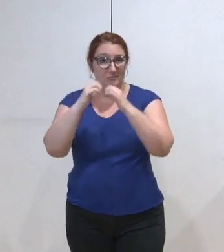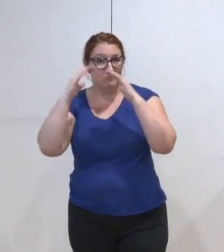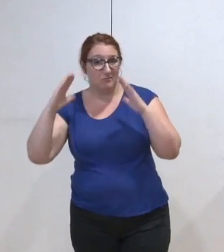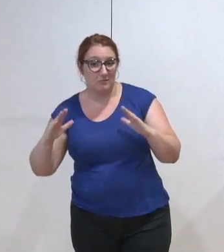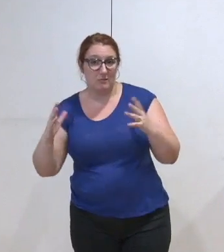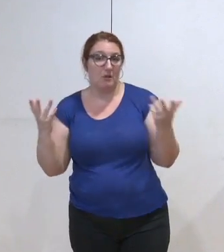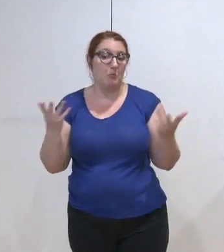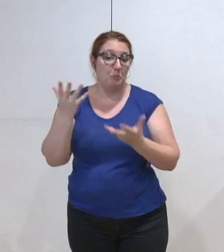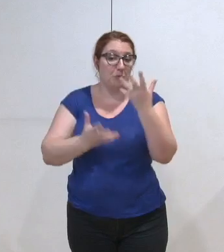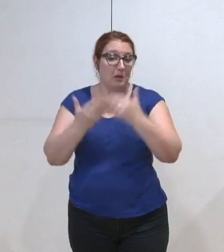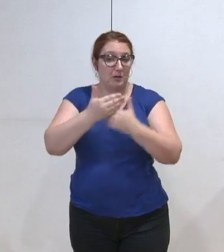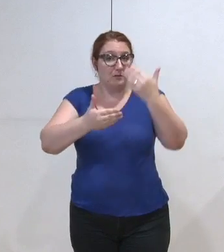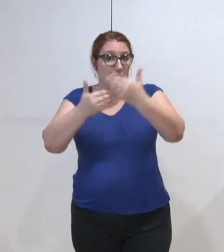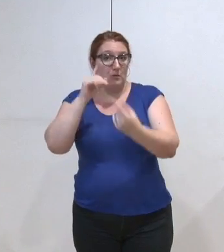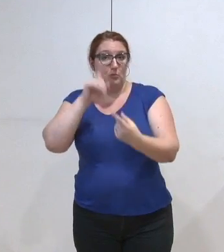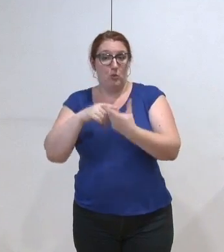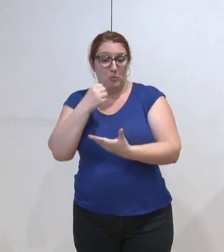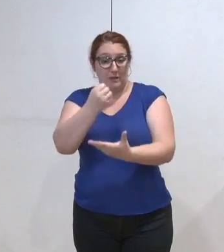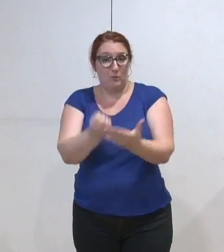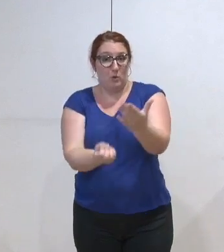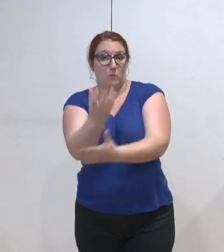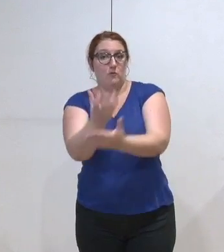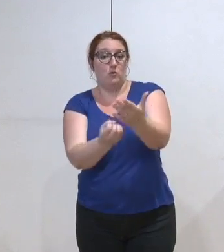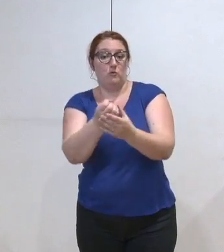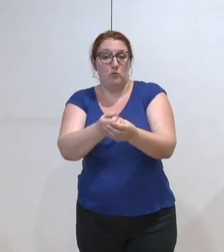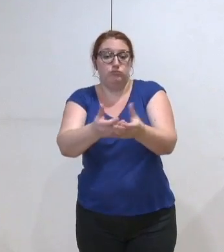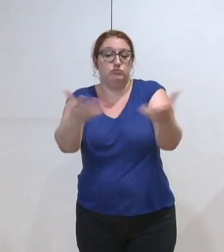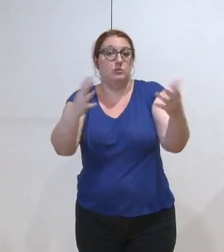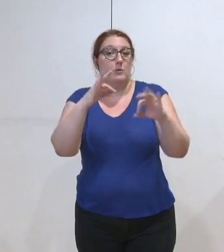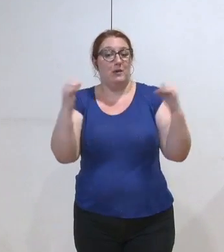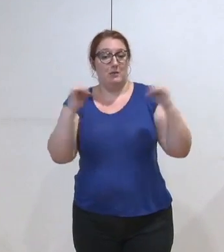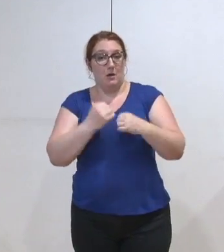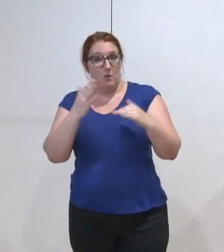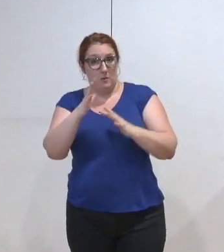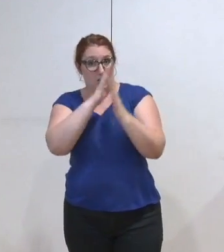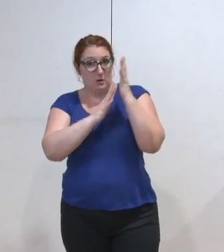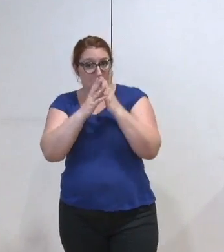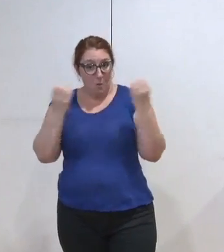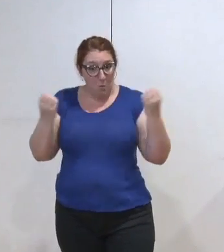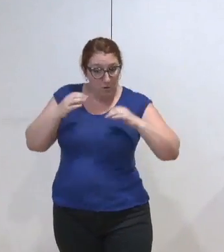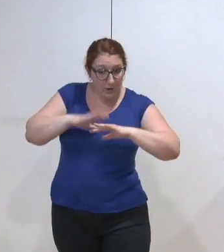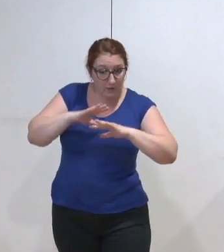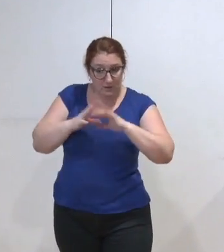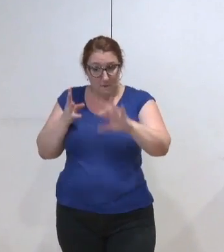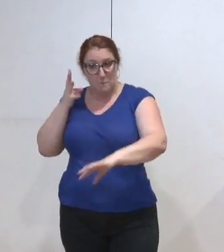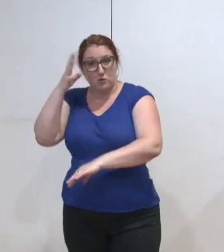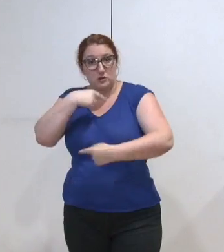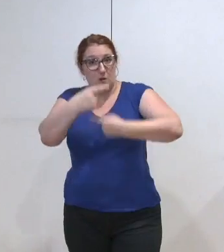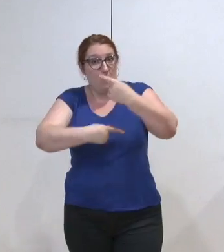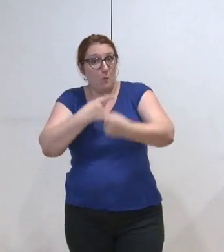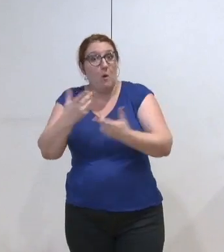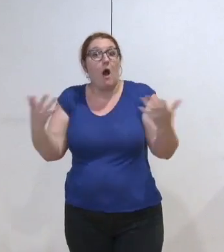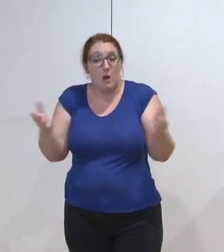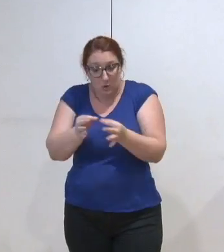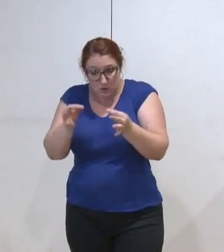potentielles créations pour renouveler le patrimoine nous en sommes tous d'accord euh dites-nous précisément quels sont les quartiers il y avait des projets en cours quand vous êtes arrivé où en